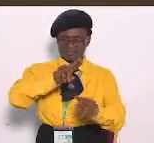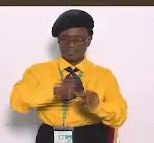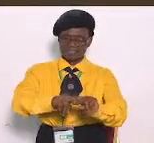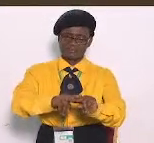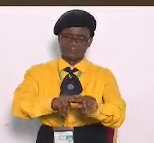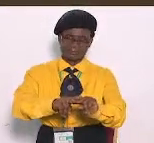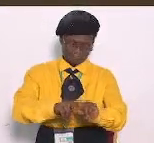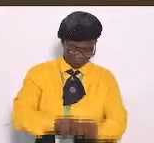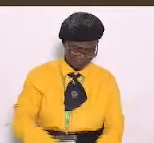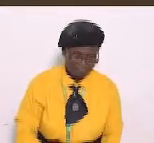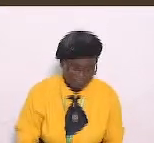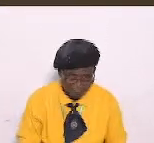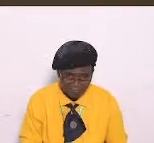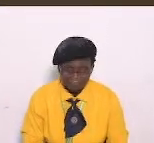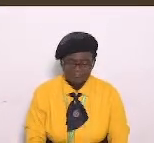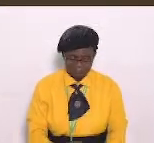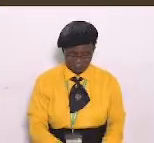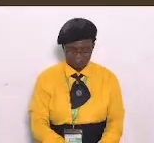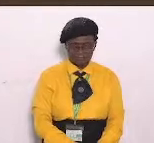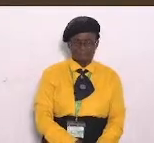et veuillez vous